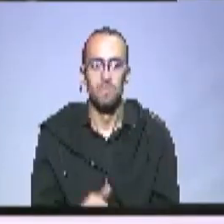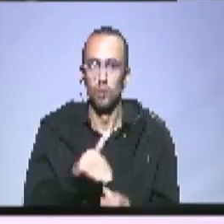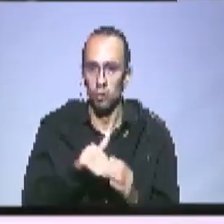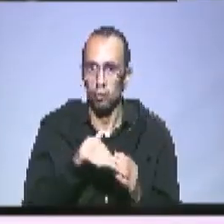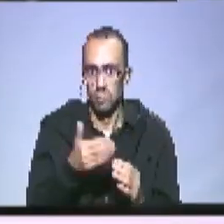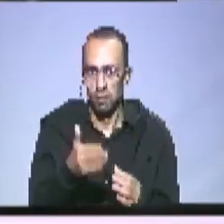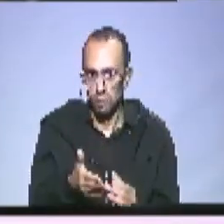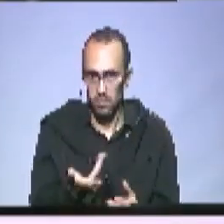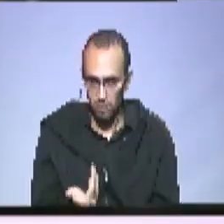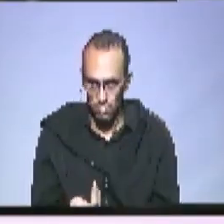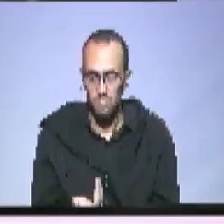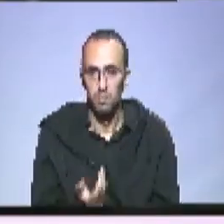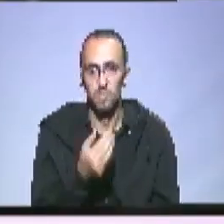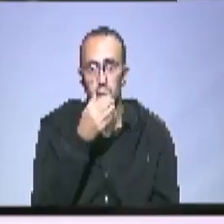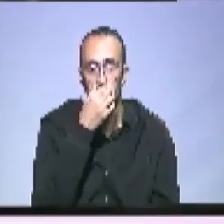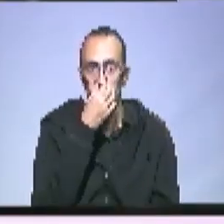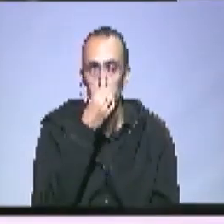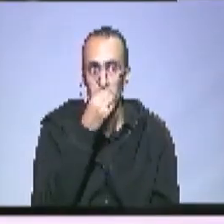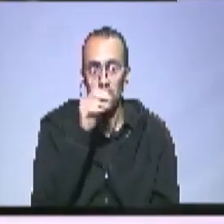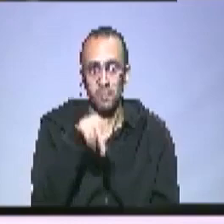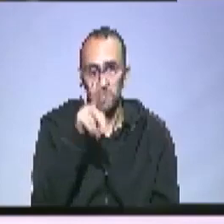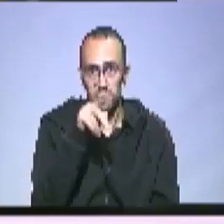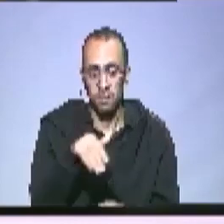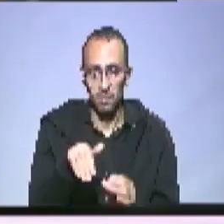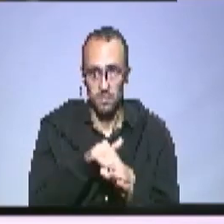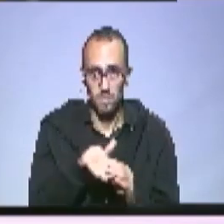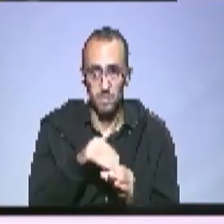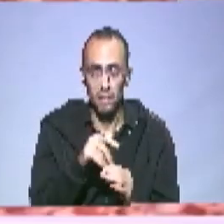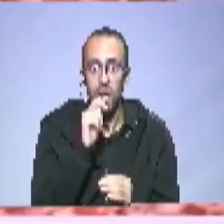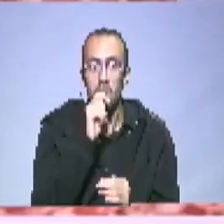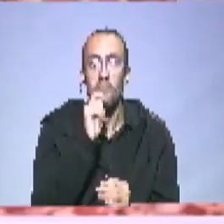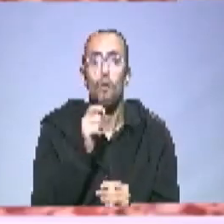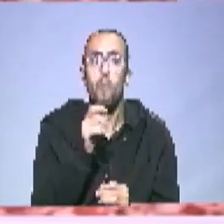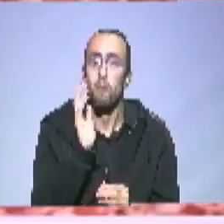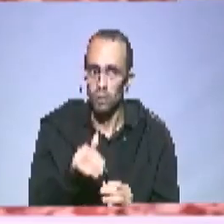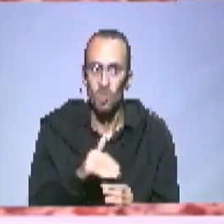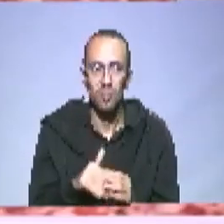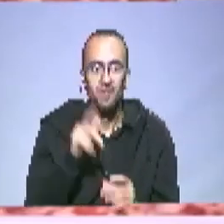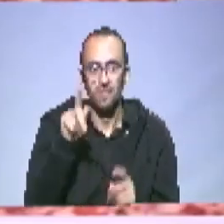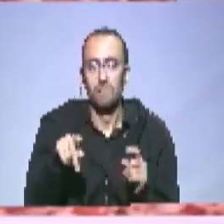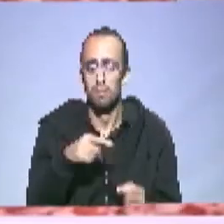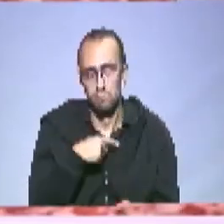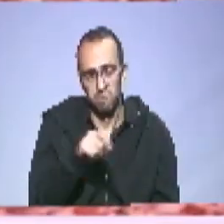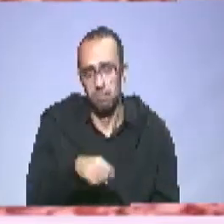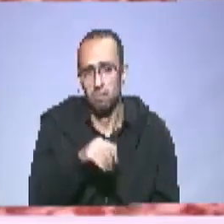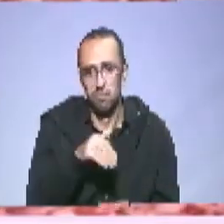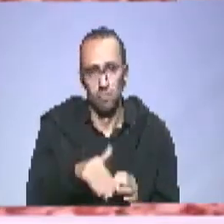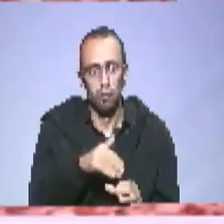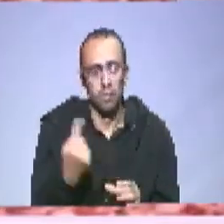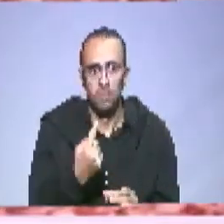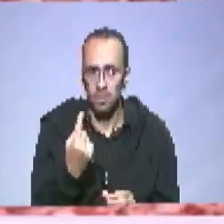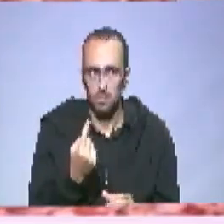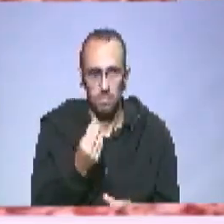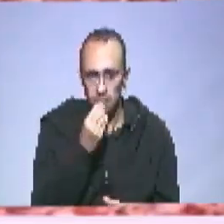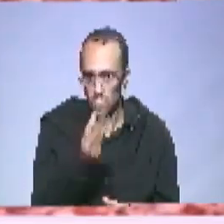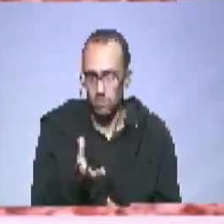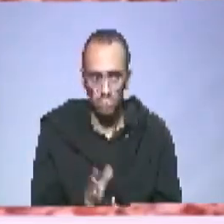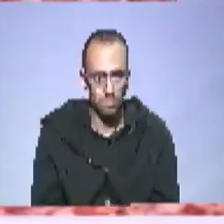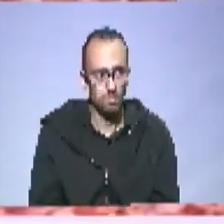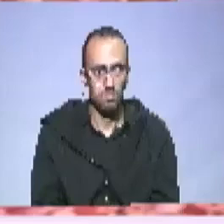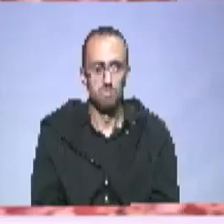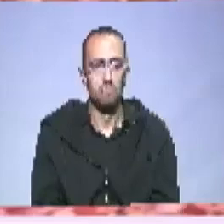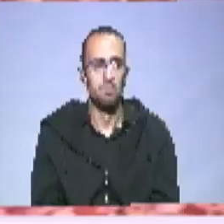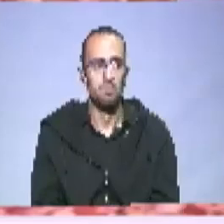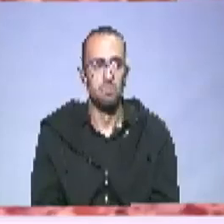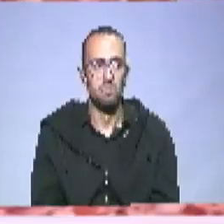كده. في ناس تعمل السندوتشات دي العصاج اللحمه المفرومه بيعملوا بيه سندوتشات، فاحنا برضو ممكن نعمل بيه سندوتشات، ويبقى